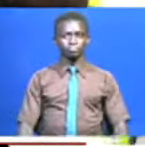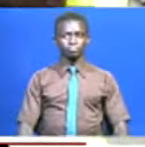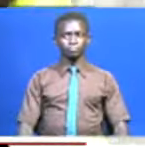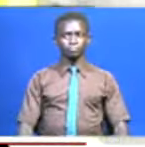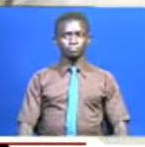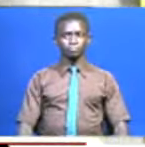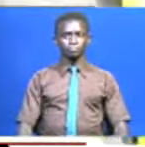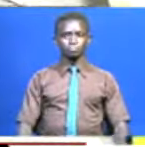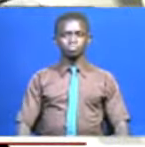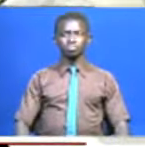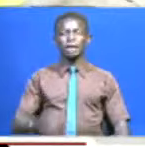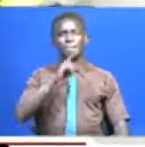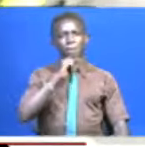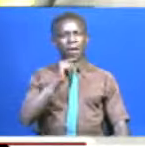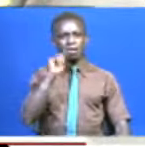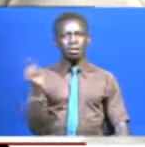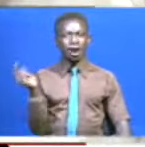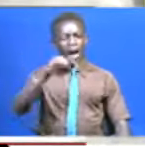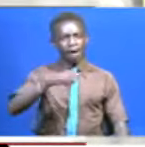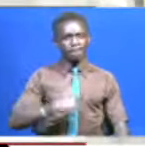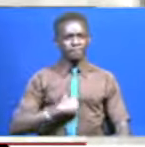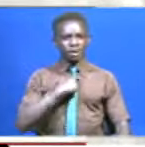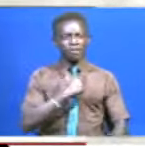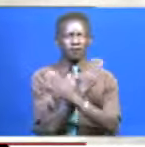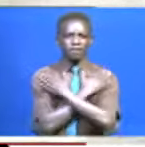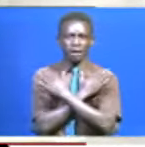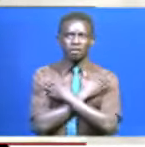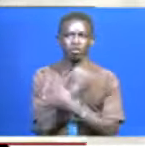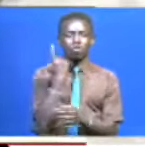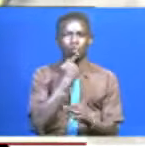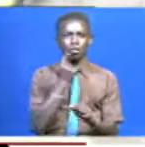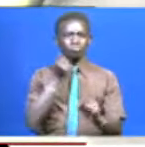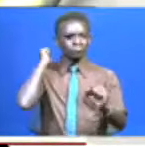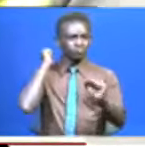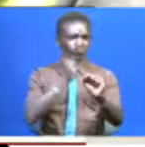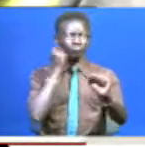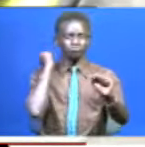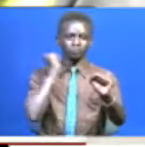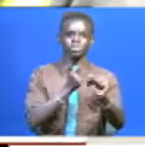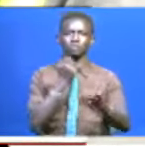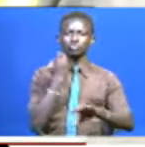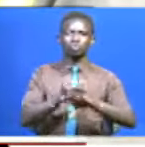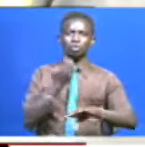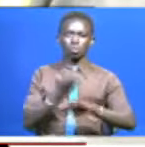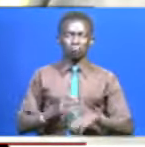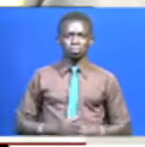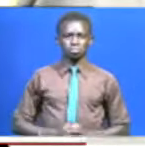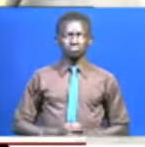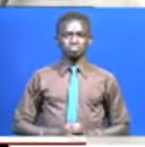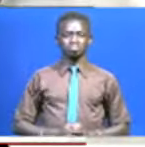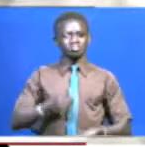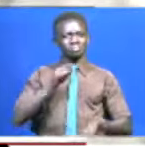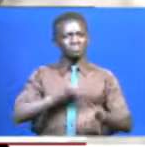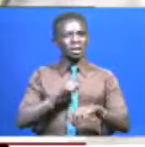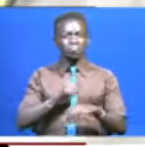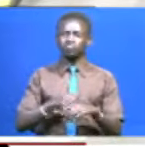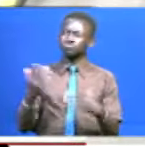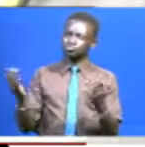Akakuja kusalimia rafiki yake hapa, alikuwa anapasua mawe. Sasa wakati alikuwa na wanaongea na